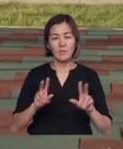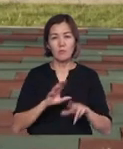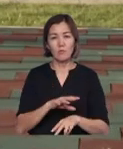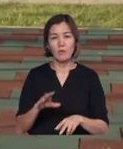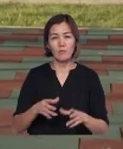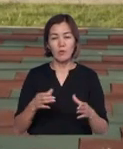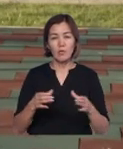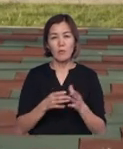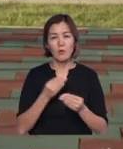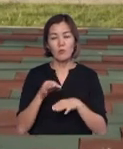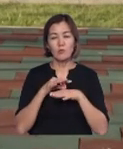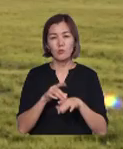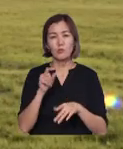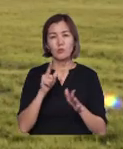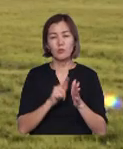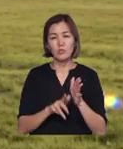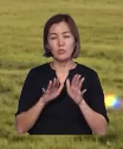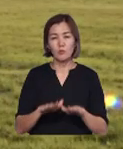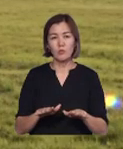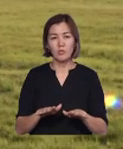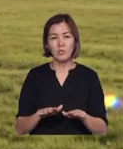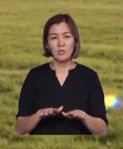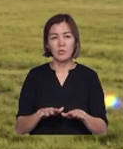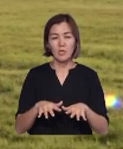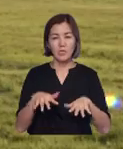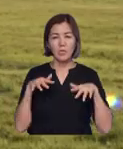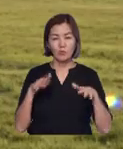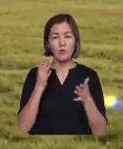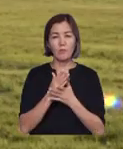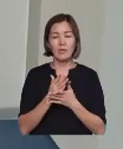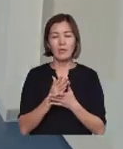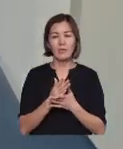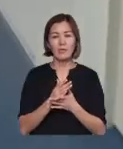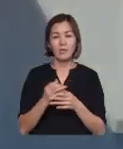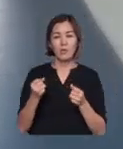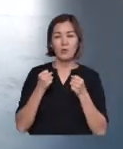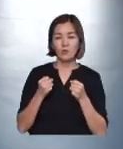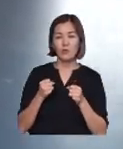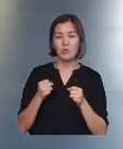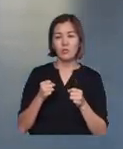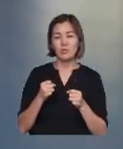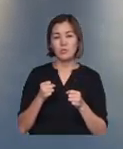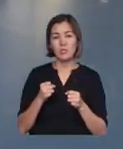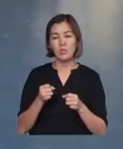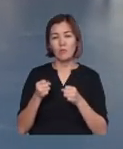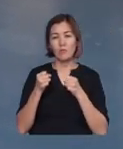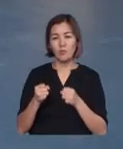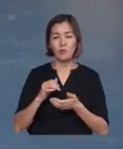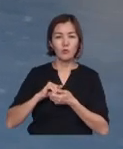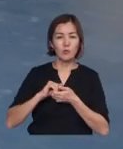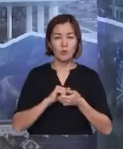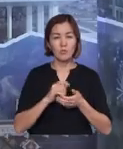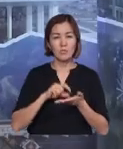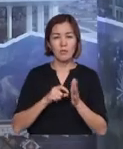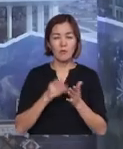ойындар өткізуге болады. 180 орындық көрермен трибунасы қарастырылған. Сонымен қатар күрес пен бокс залдары, тренажер бөлмесі де бар. Алмас